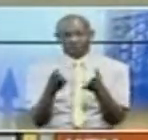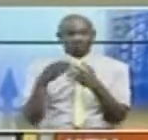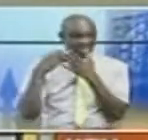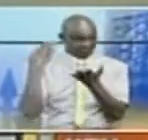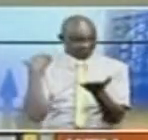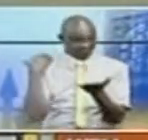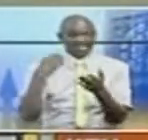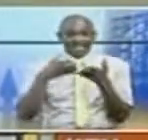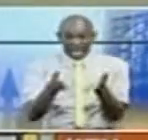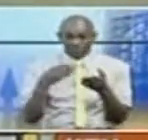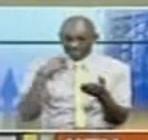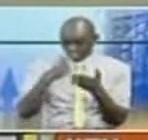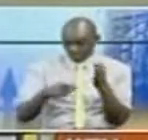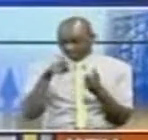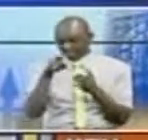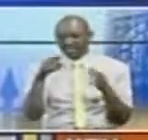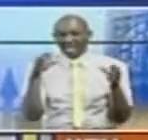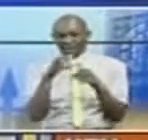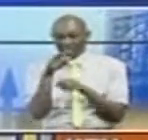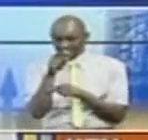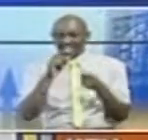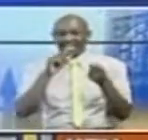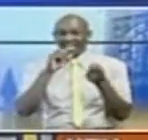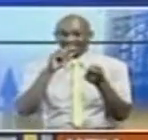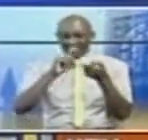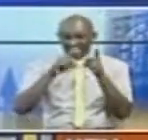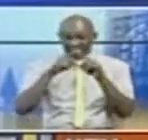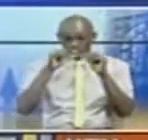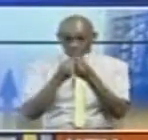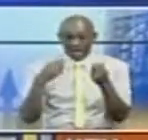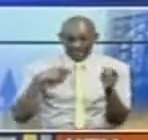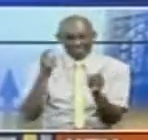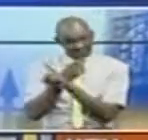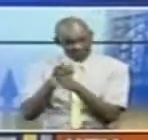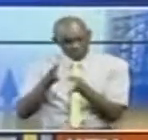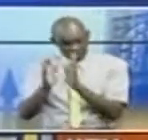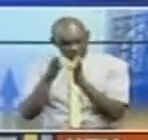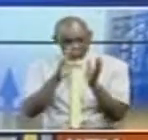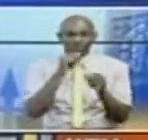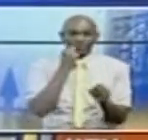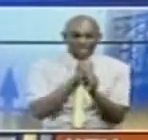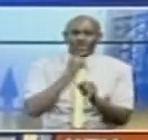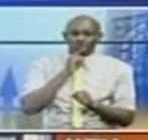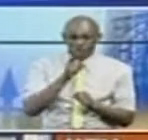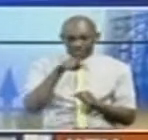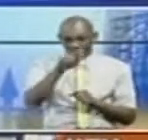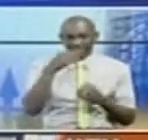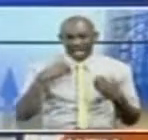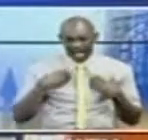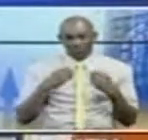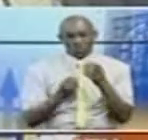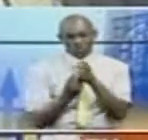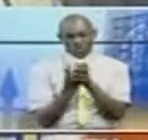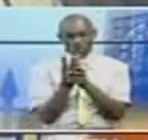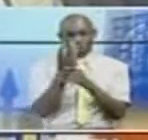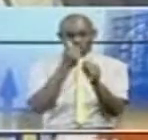uliopita. Kulingana na shollei, kampuni ya SGL pia imeweka mikakati thabiti ili kuhakikisha kuwa inaendelea na ukuaji